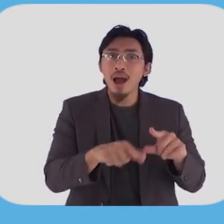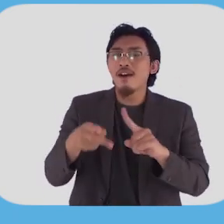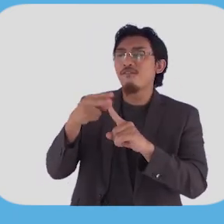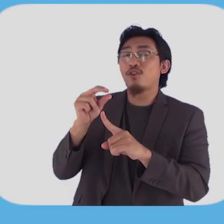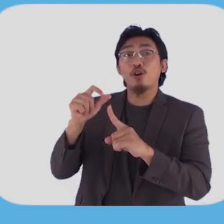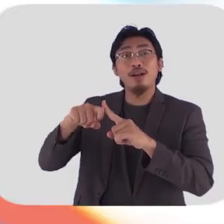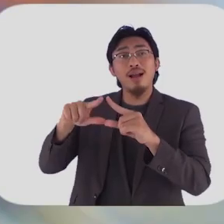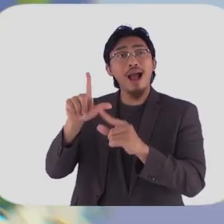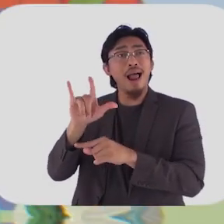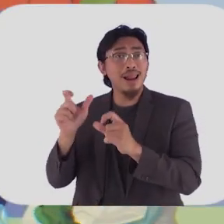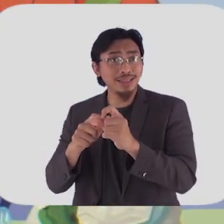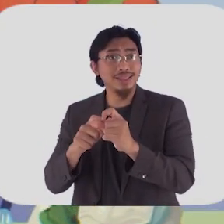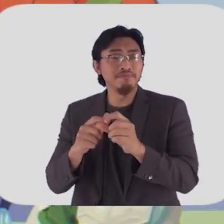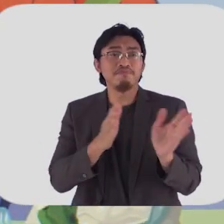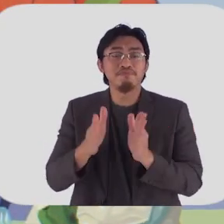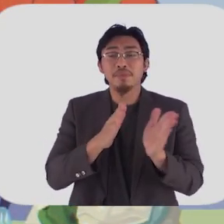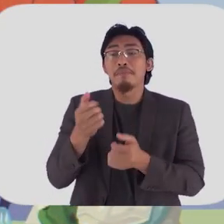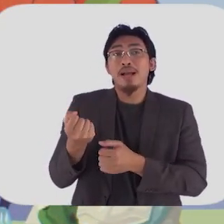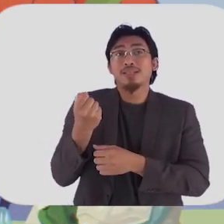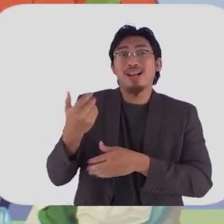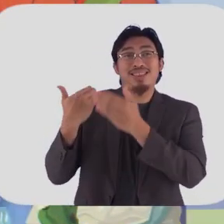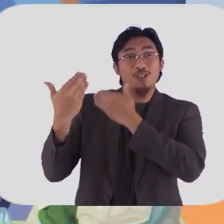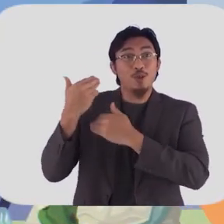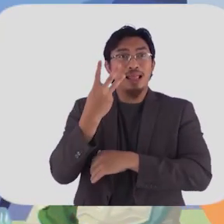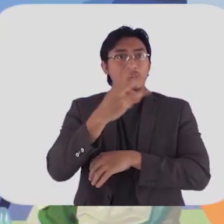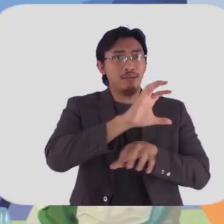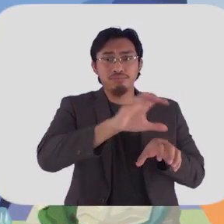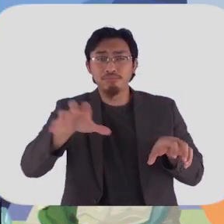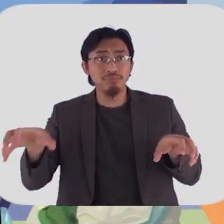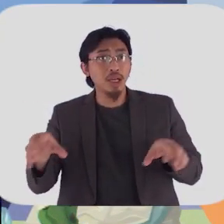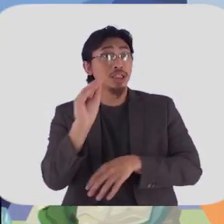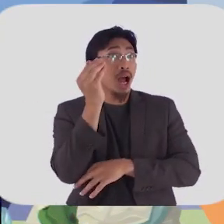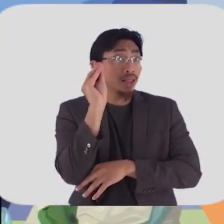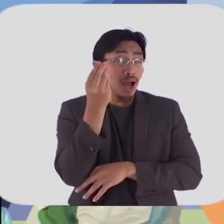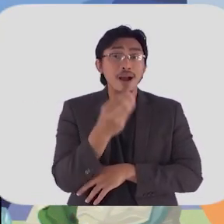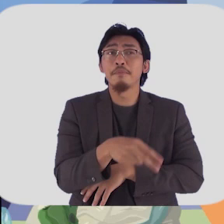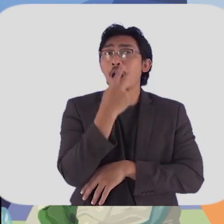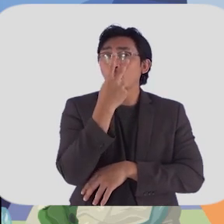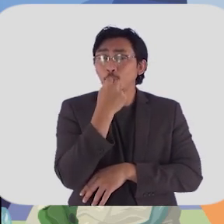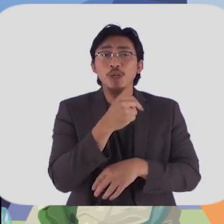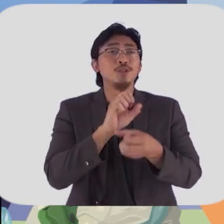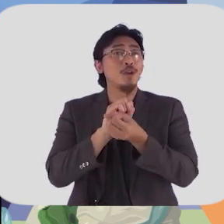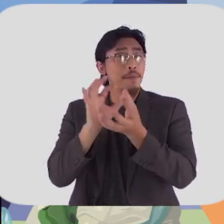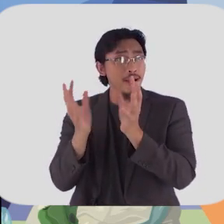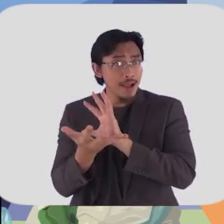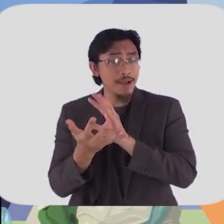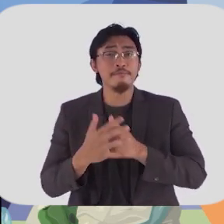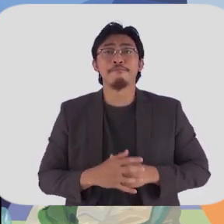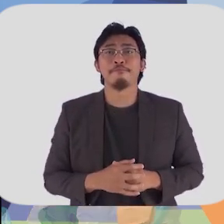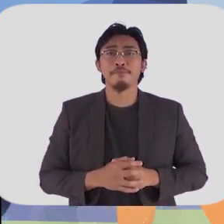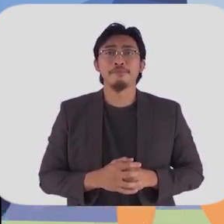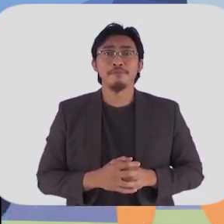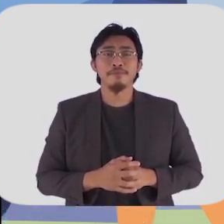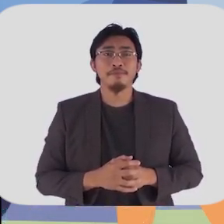Vokalis untuk penanganan sampah di pasar tradisional di 3 wilayah metropolitan Jakarta, Metropolitan Bandung, dan